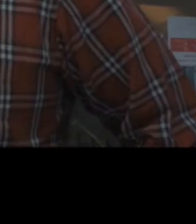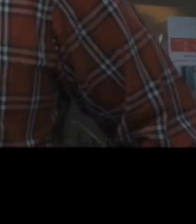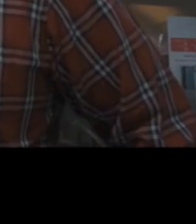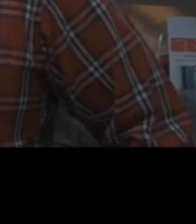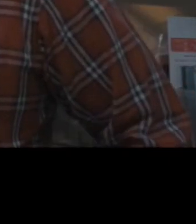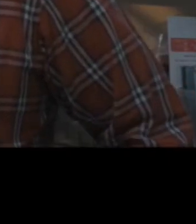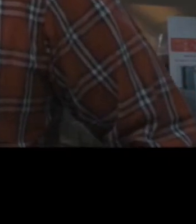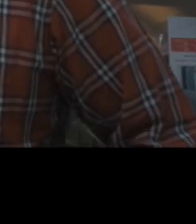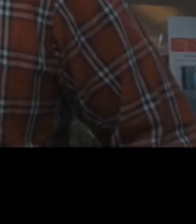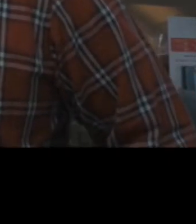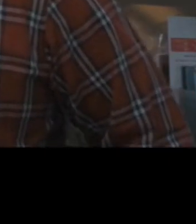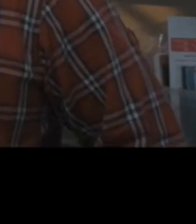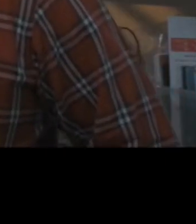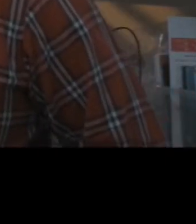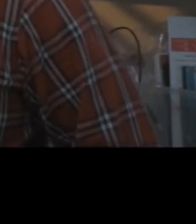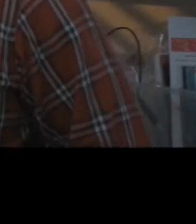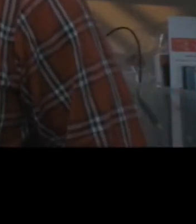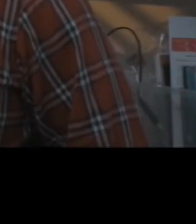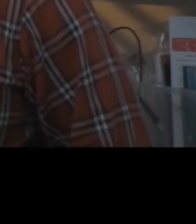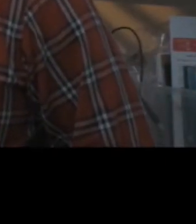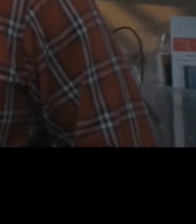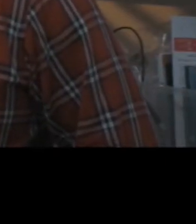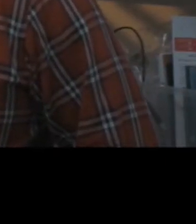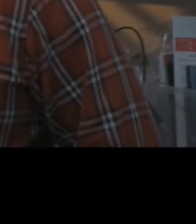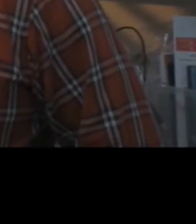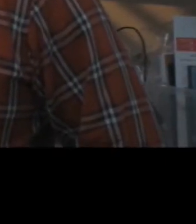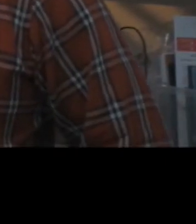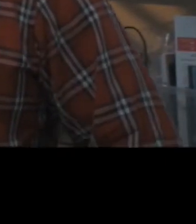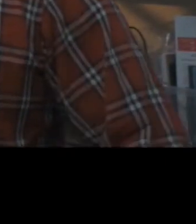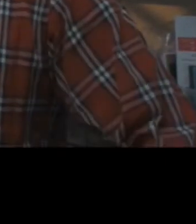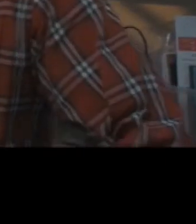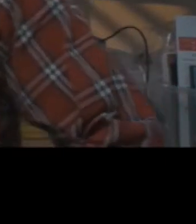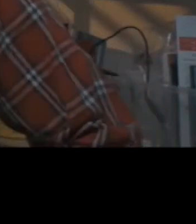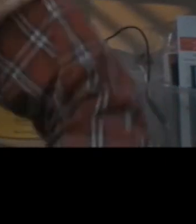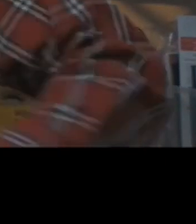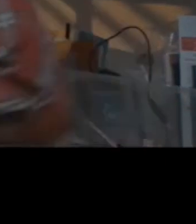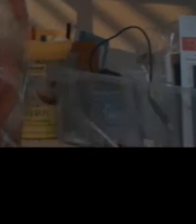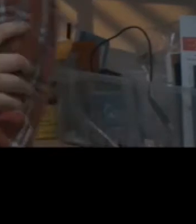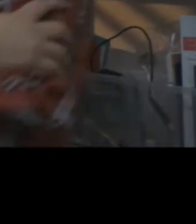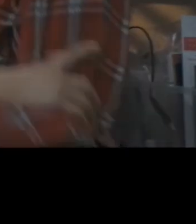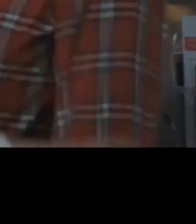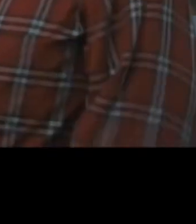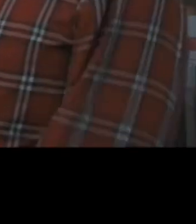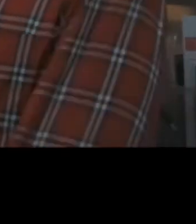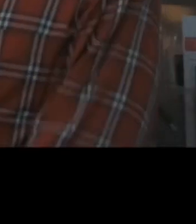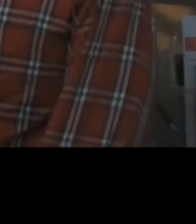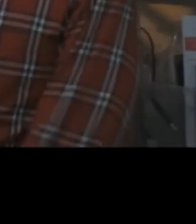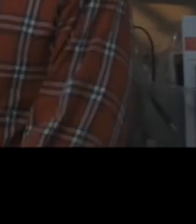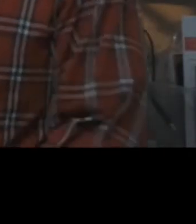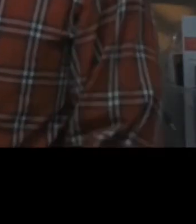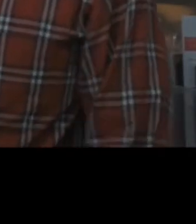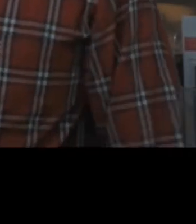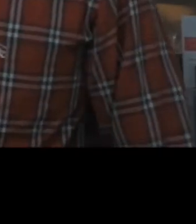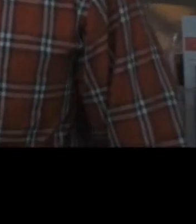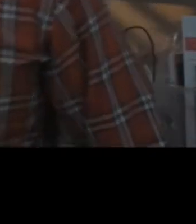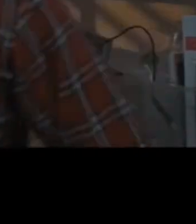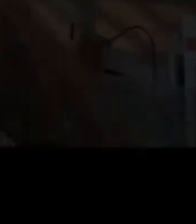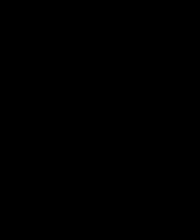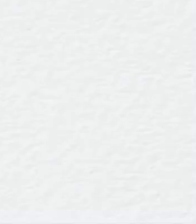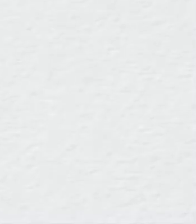사돈 어른들께서 불편하다고 그러셔? 그걸 말로 해야지 알아. 그럼 내가 가서. 아 진짜 아빠 일 좀 만들지 마. 네.